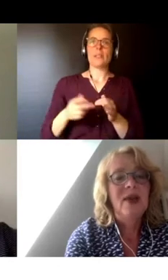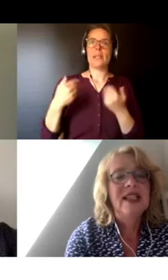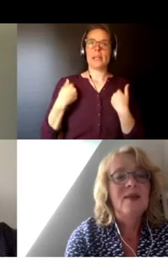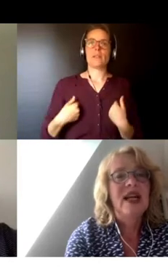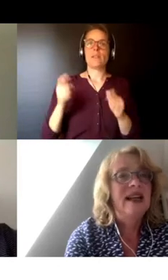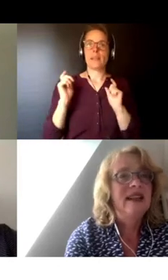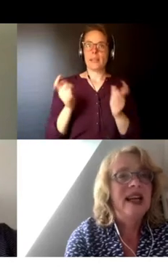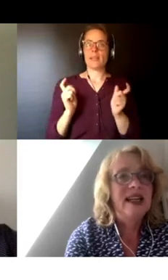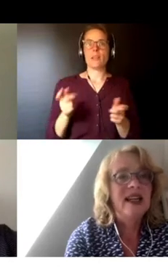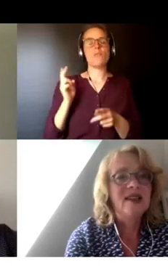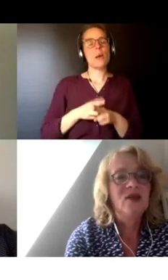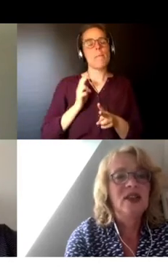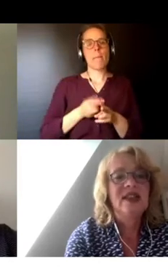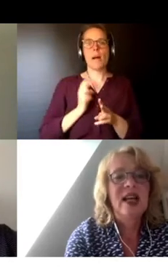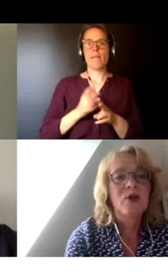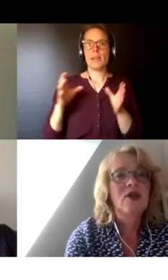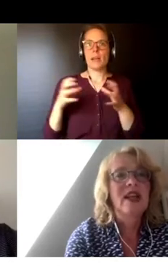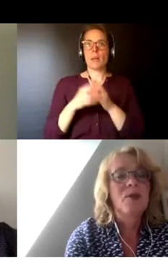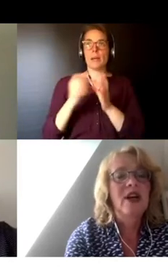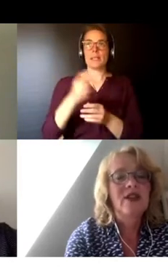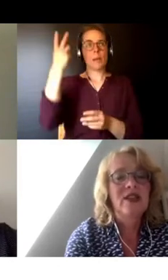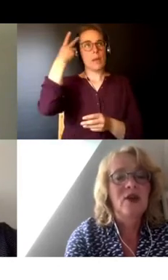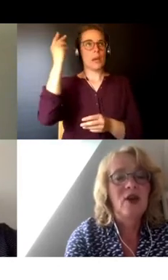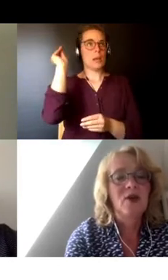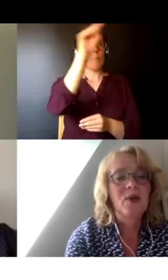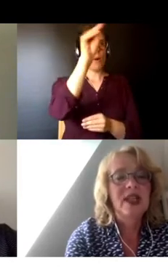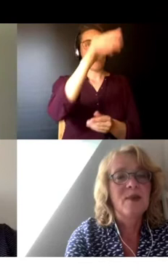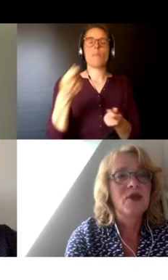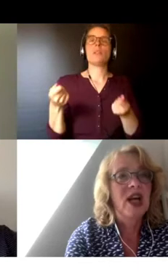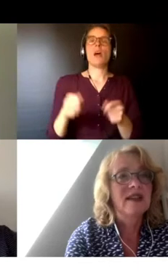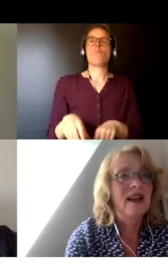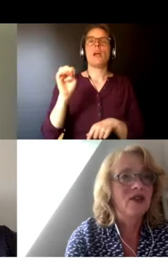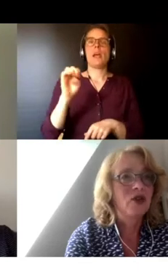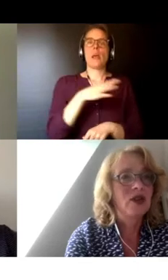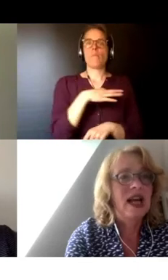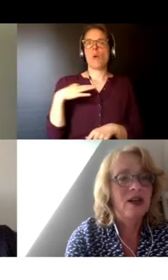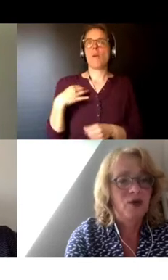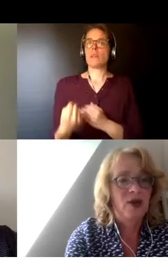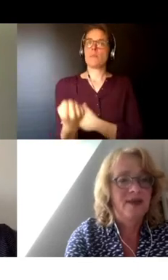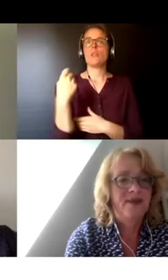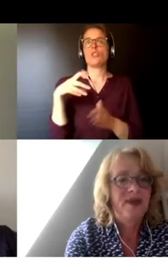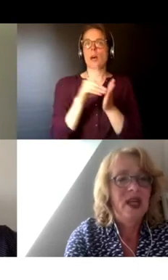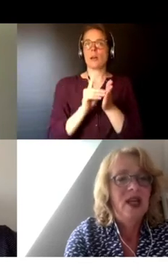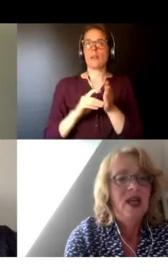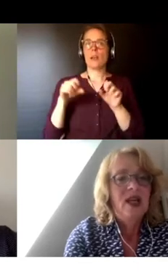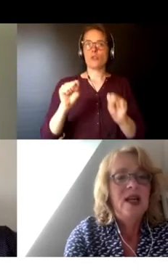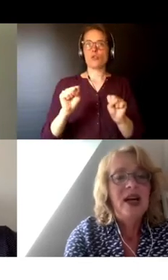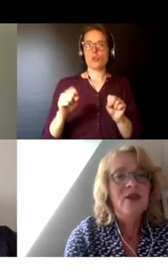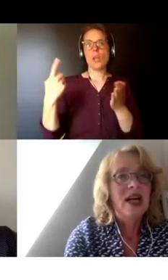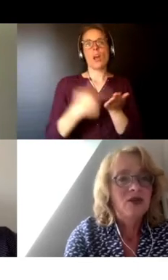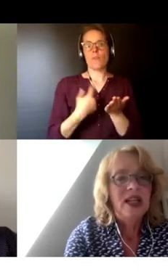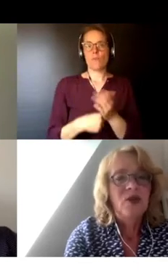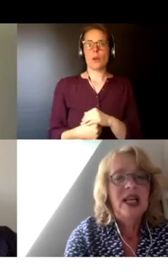wieder gemeinsam daran erinnern und den Abschluss der E-Privacy-Verordnung mit einem starken Datenschutz einfordern.